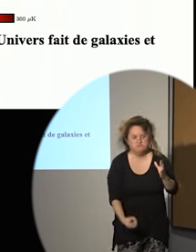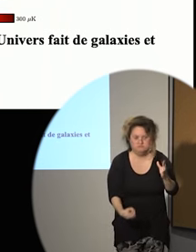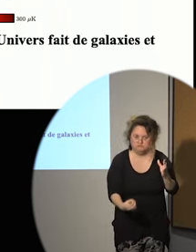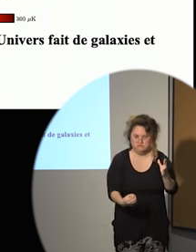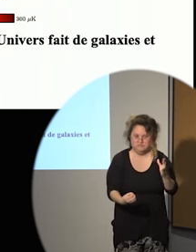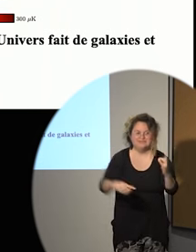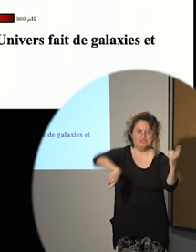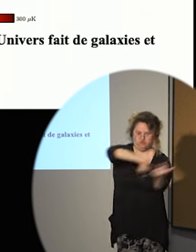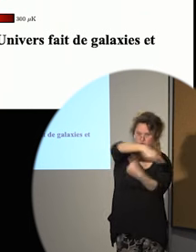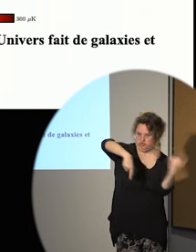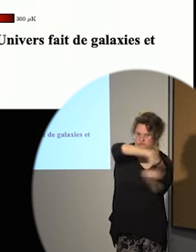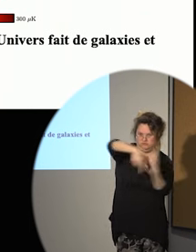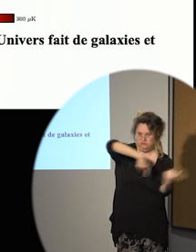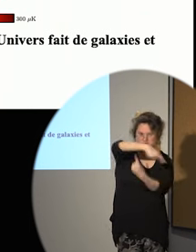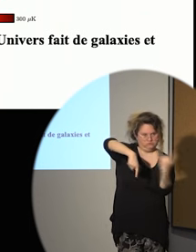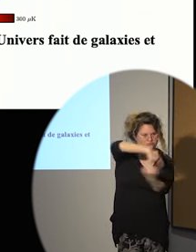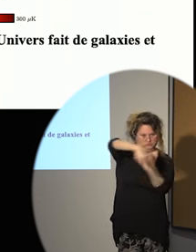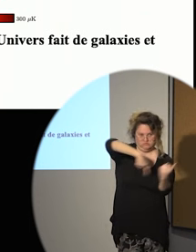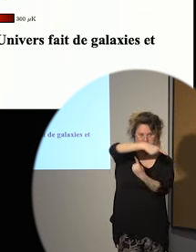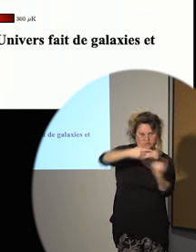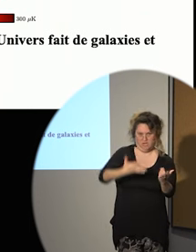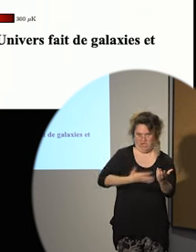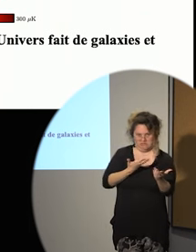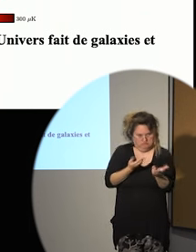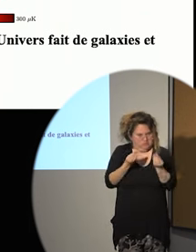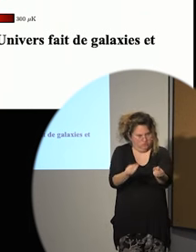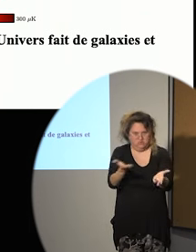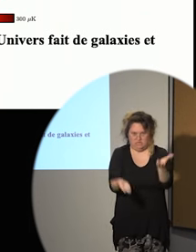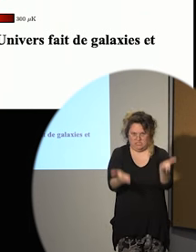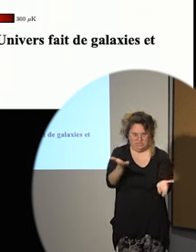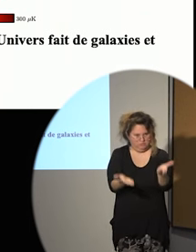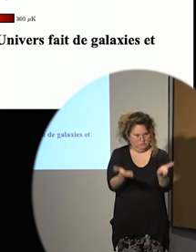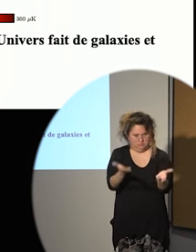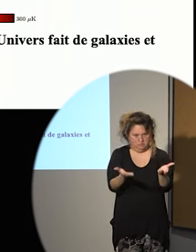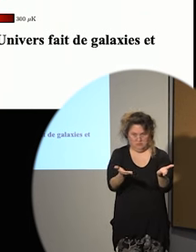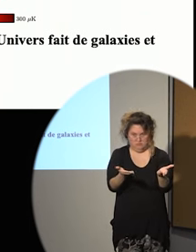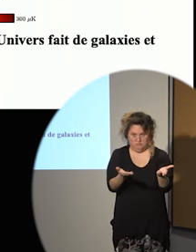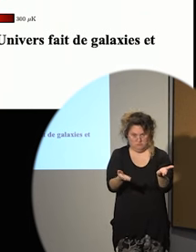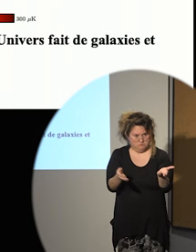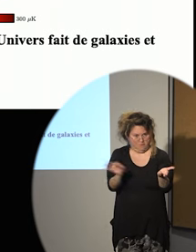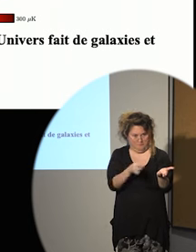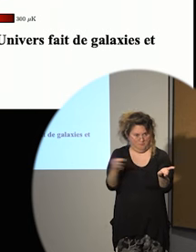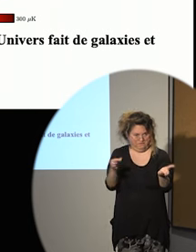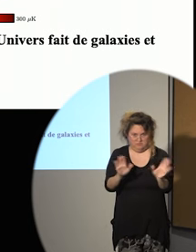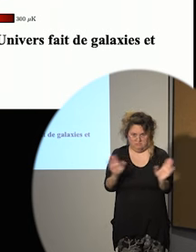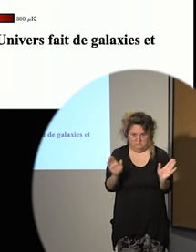un système qui est parfaitement, quasiment à l'équilibre, on va dire. Ce système-là, bah,